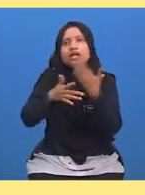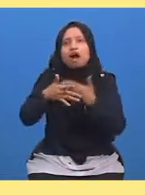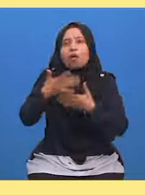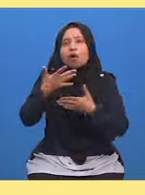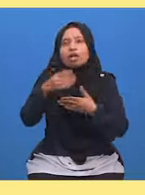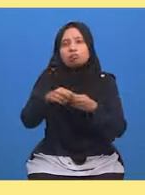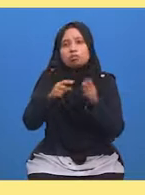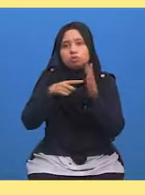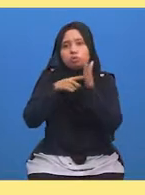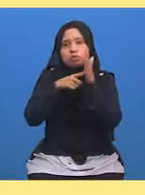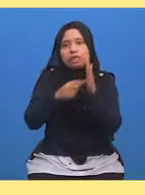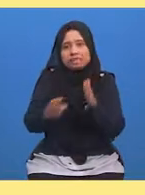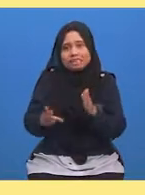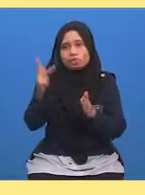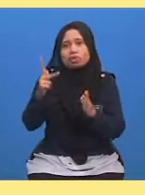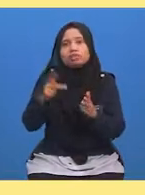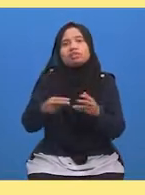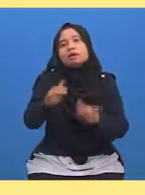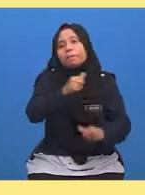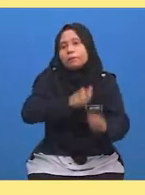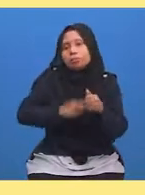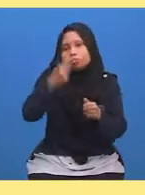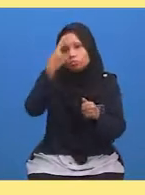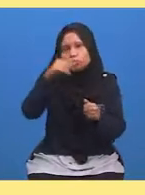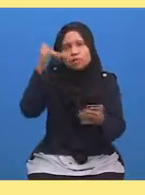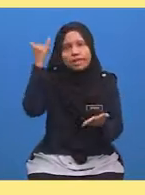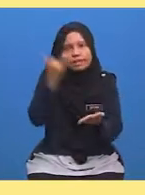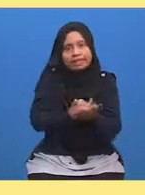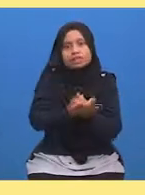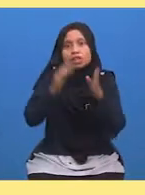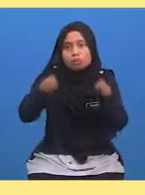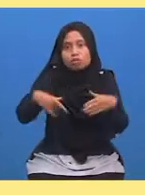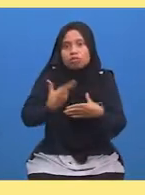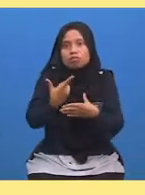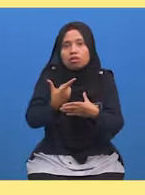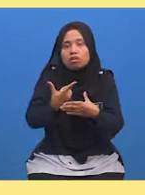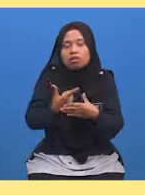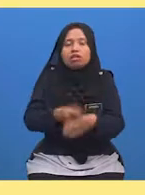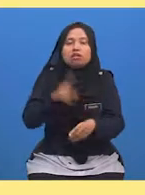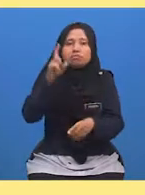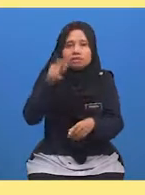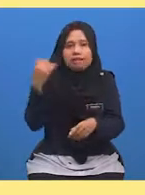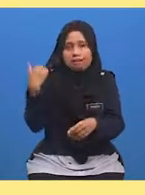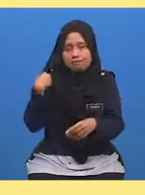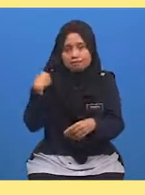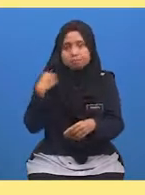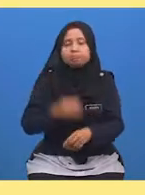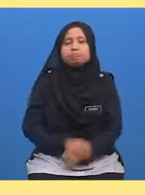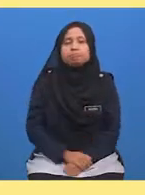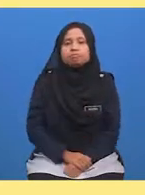menonjolkan kekuatan perniagaan untuk meyakinkan pihak luar, di mana ia